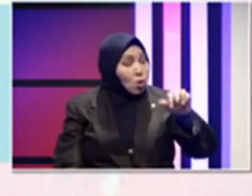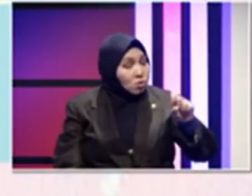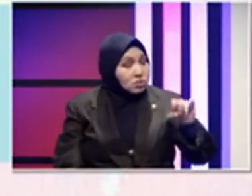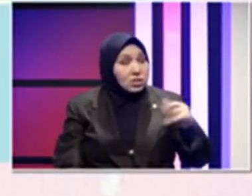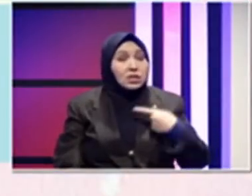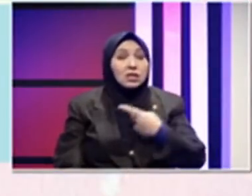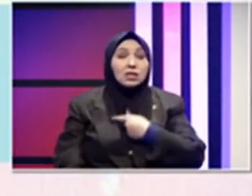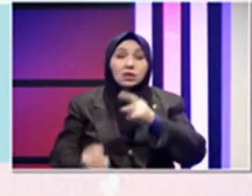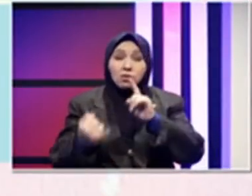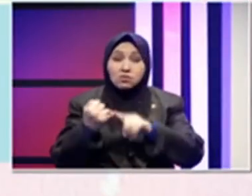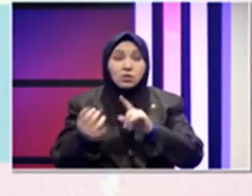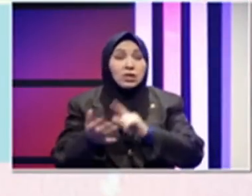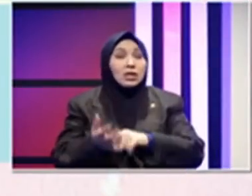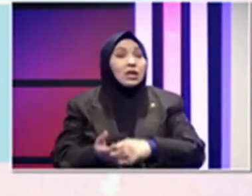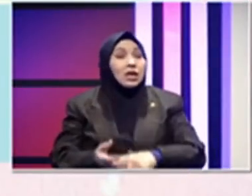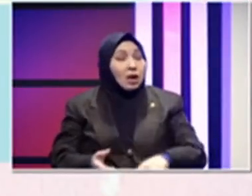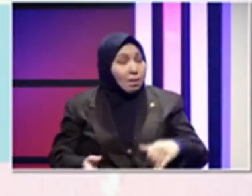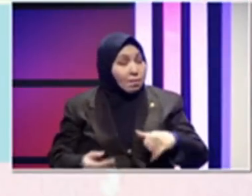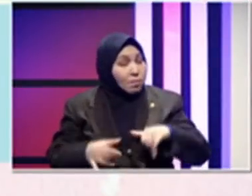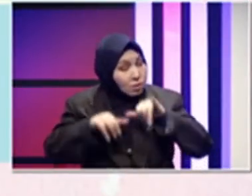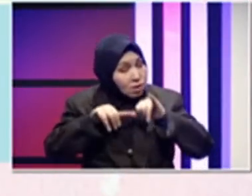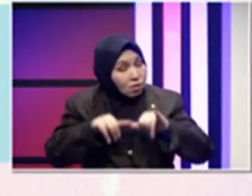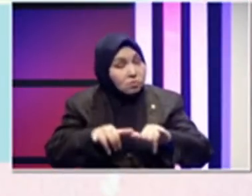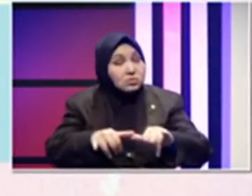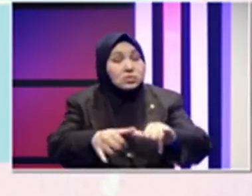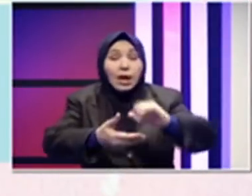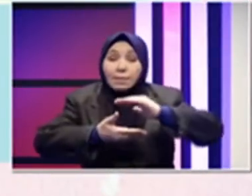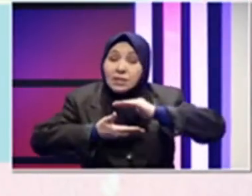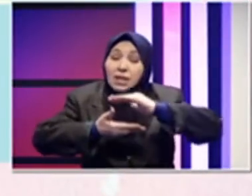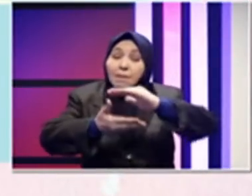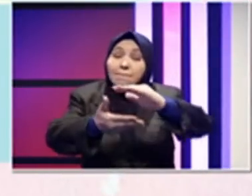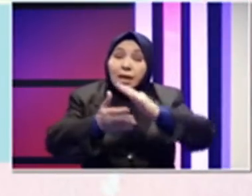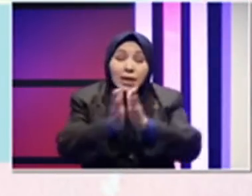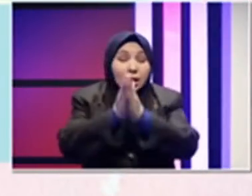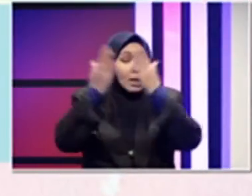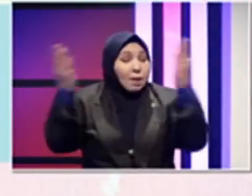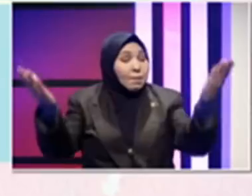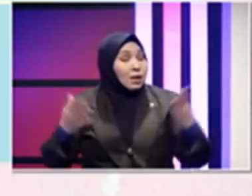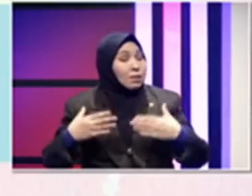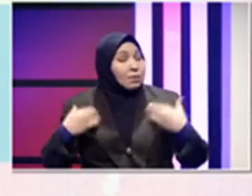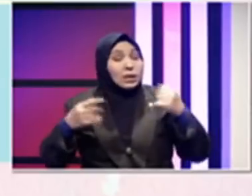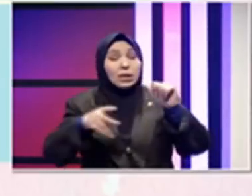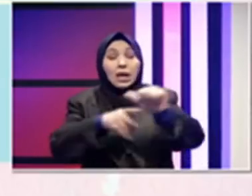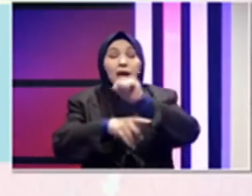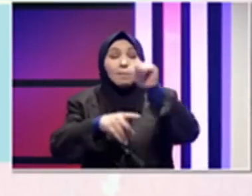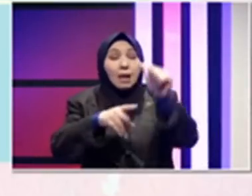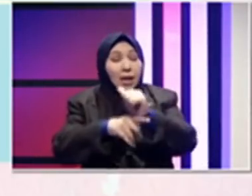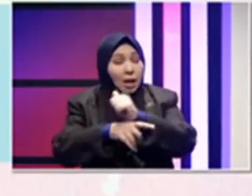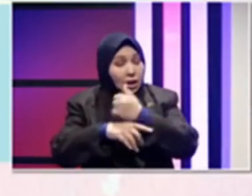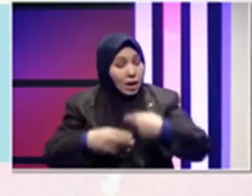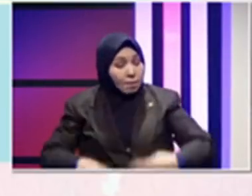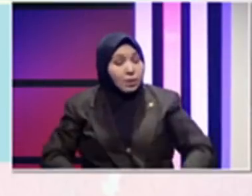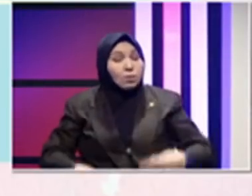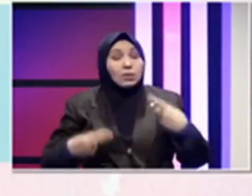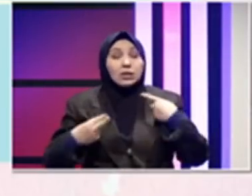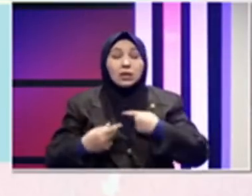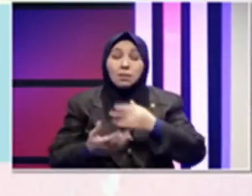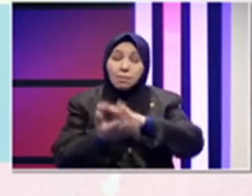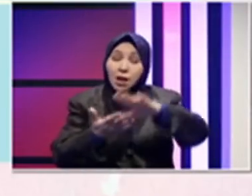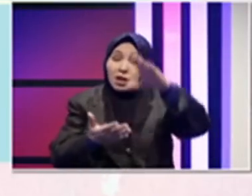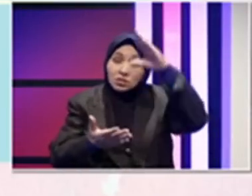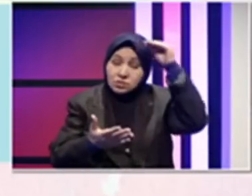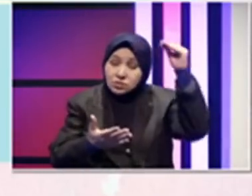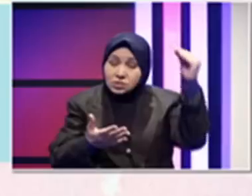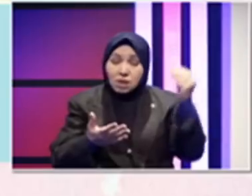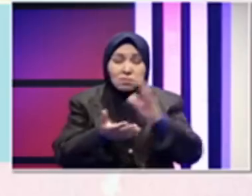ya. Yang pertama, istiqamah menyampaikan kabar gembira dan amaran dalam kehidupan kita. Yang kedua, kita tuntut ilmu agar menjadi